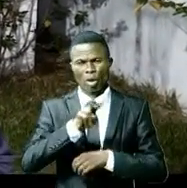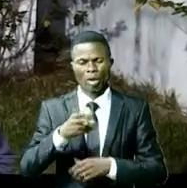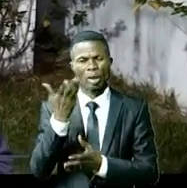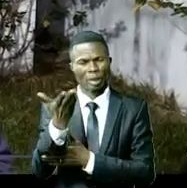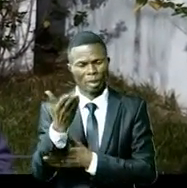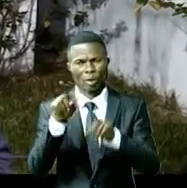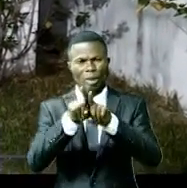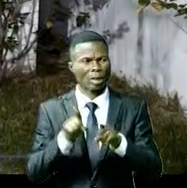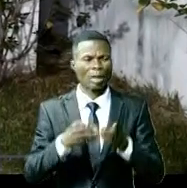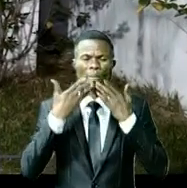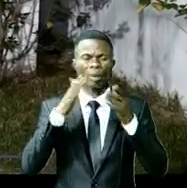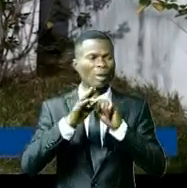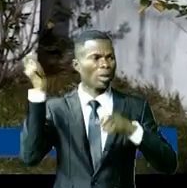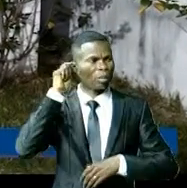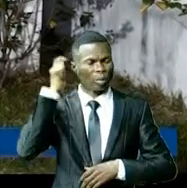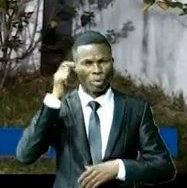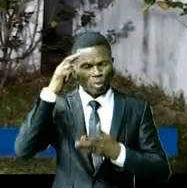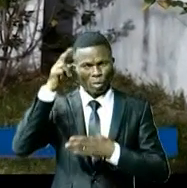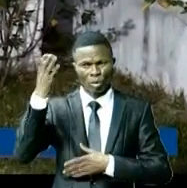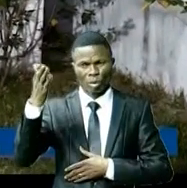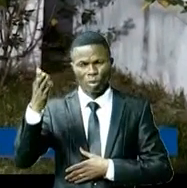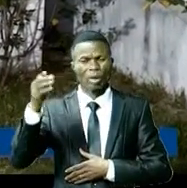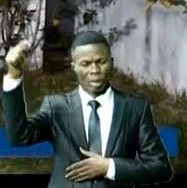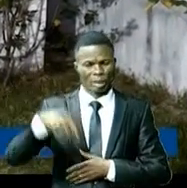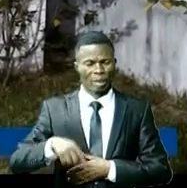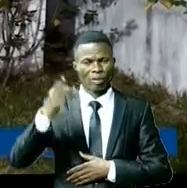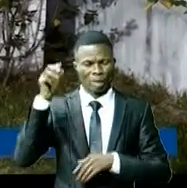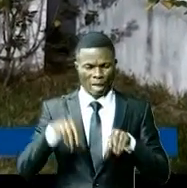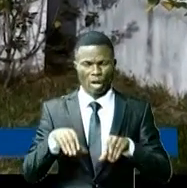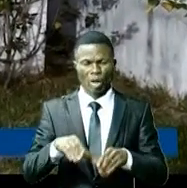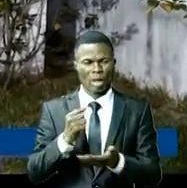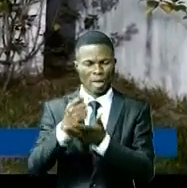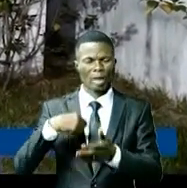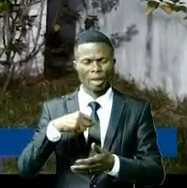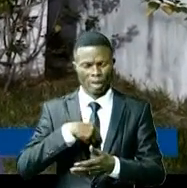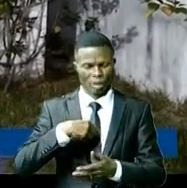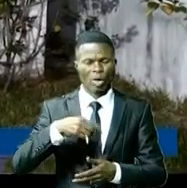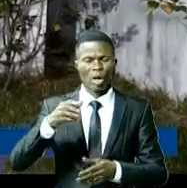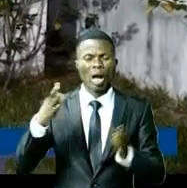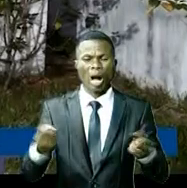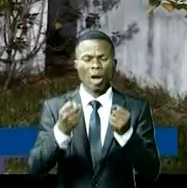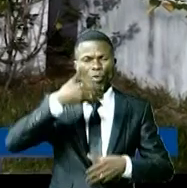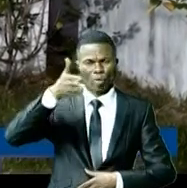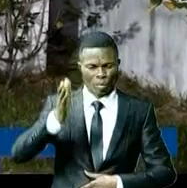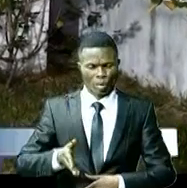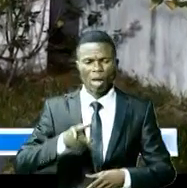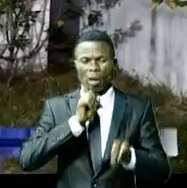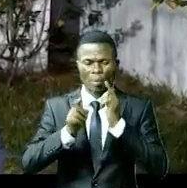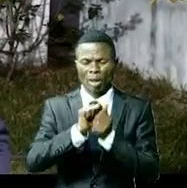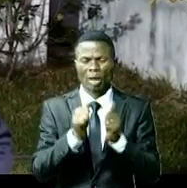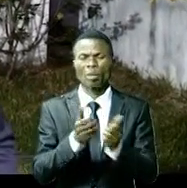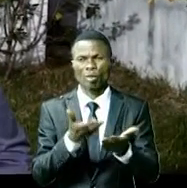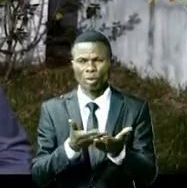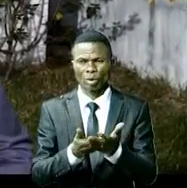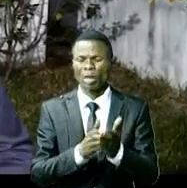aussi remercier le professeur Luminet, qui était de passage ici en RDC. Ça nous a permis d'avoir un expert pour pouvoir discuter de ce domaine-là,